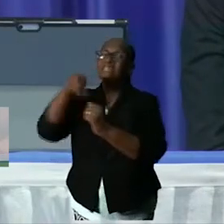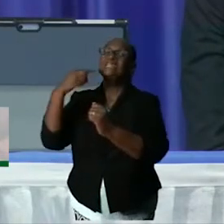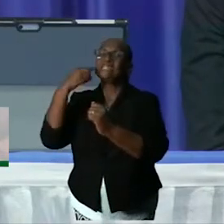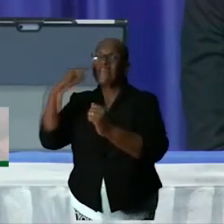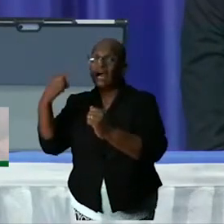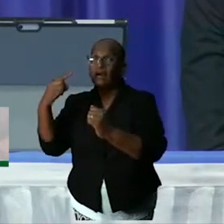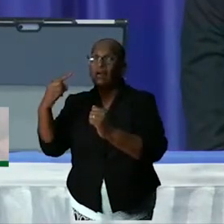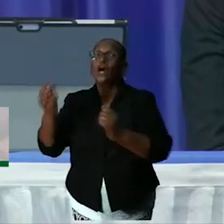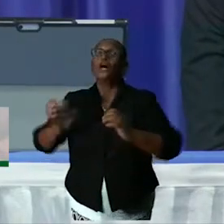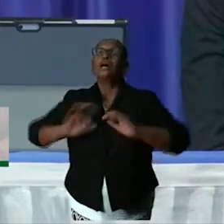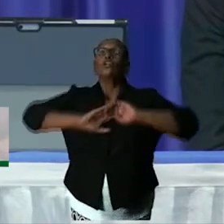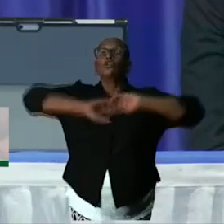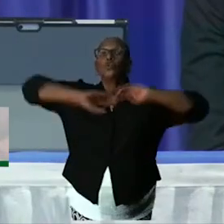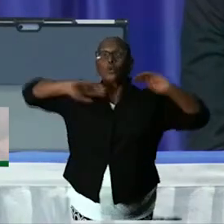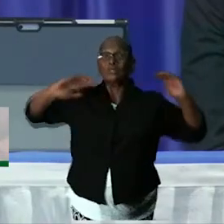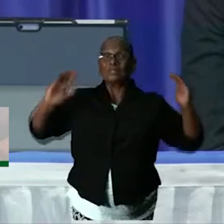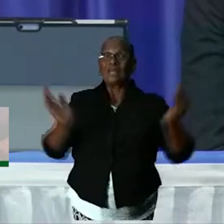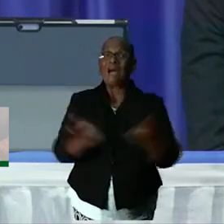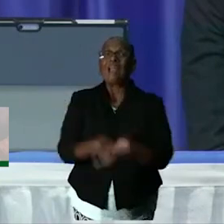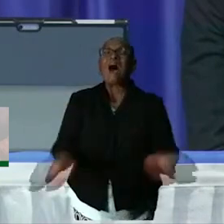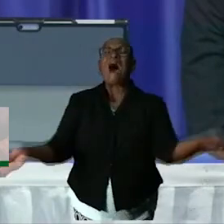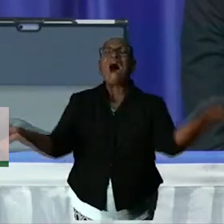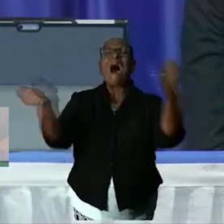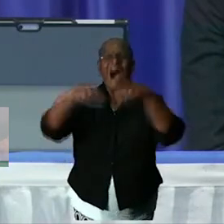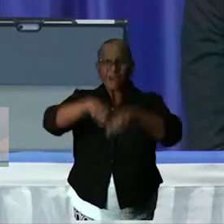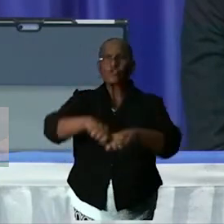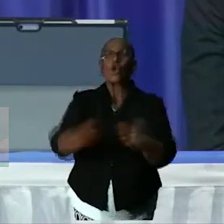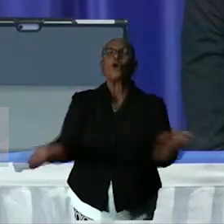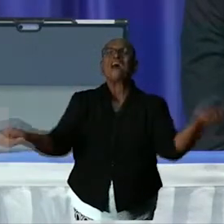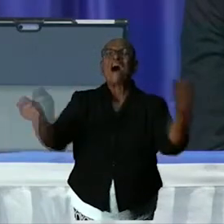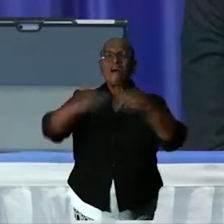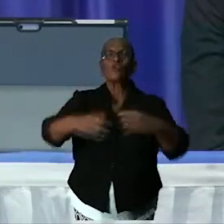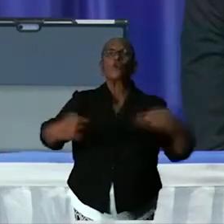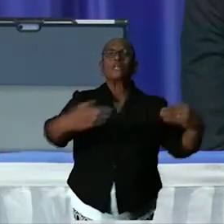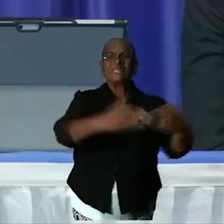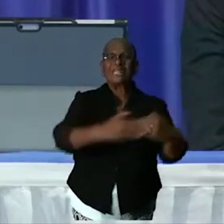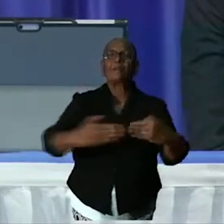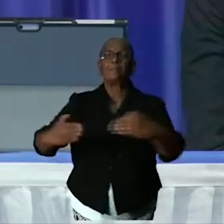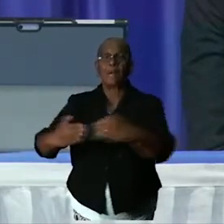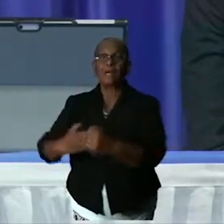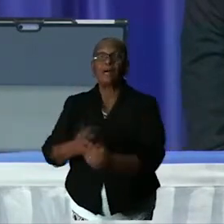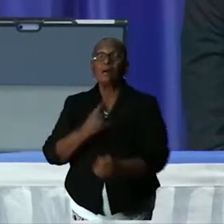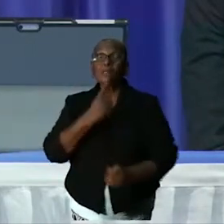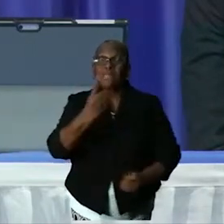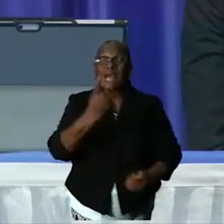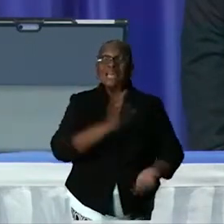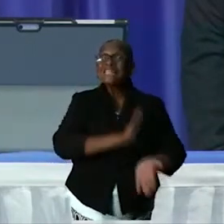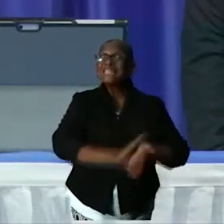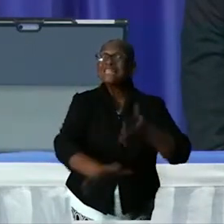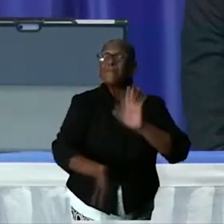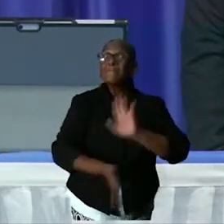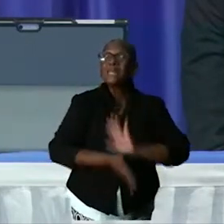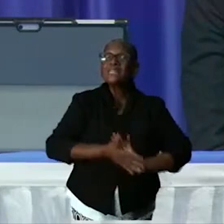is het een totale lockdown. Dat wil zeggen, niemand mag zich op de